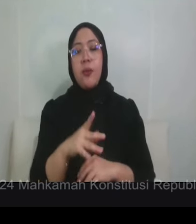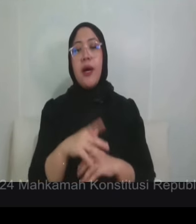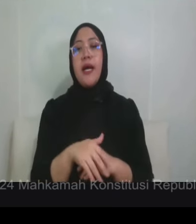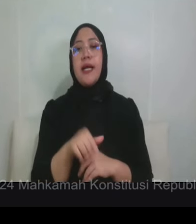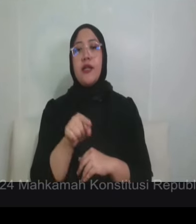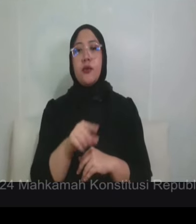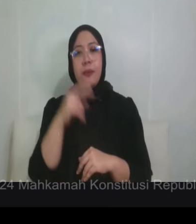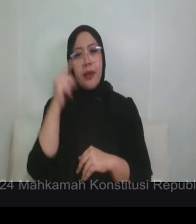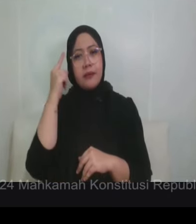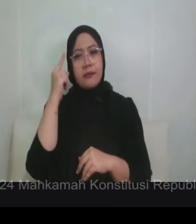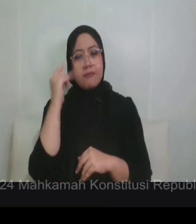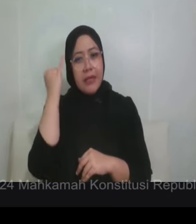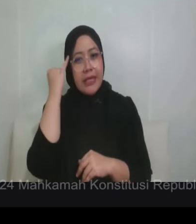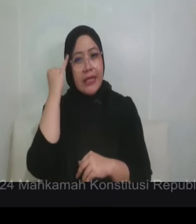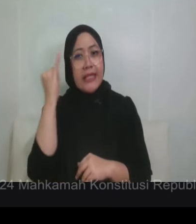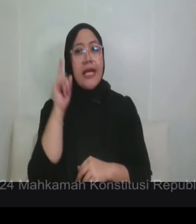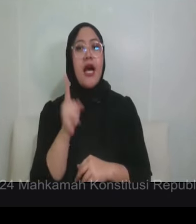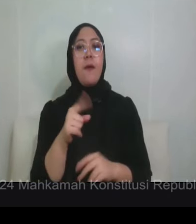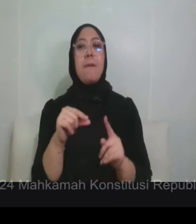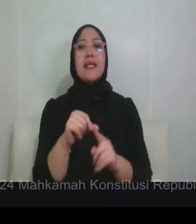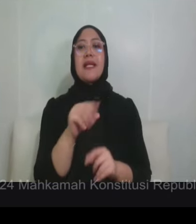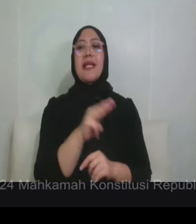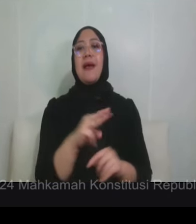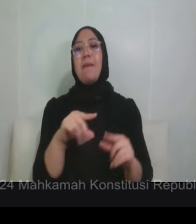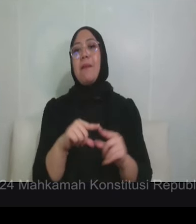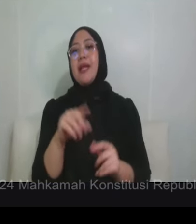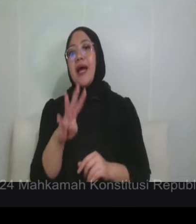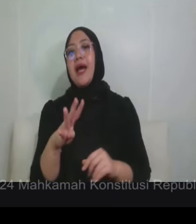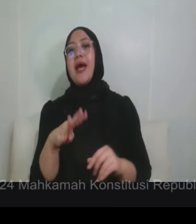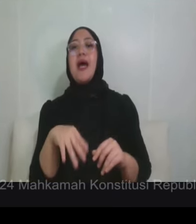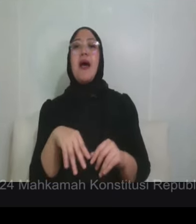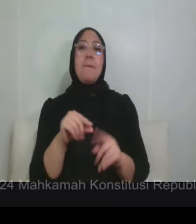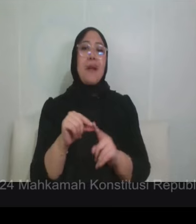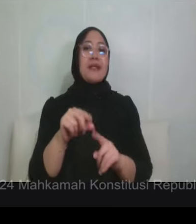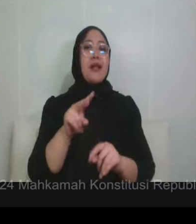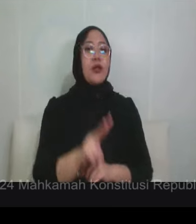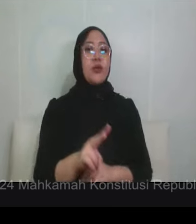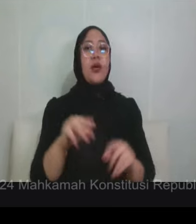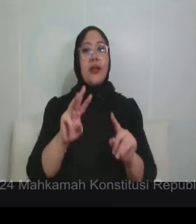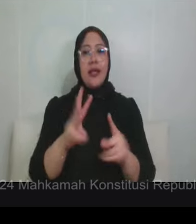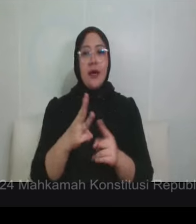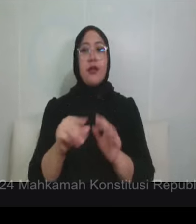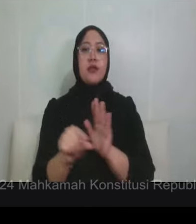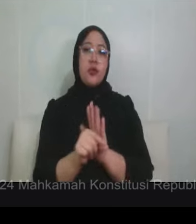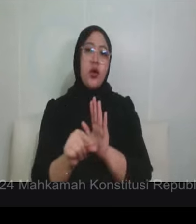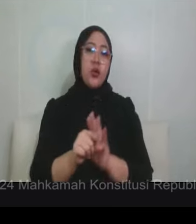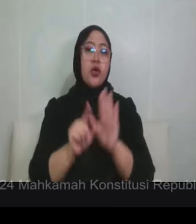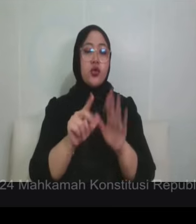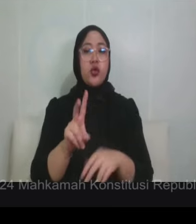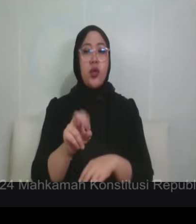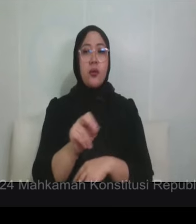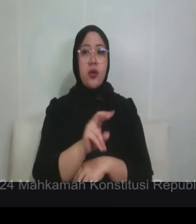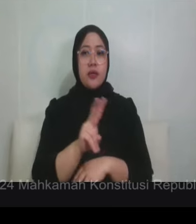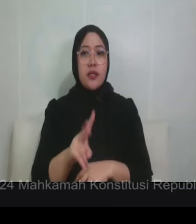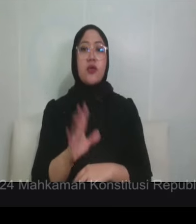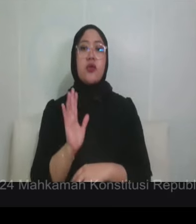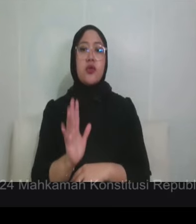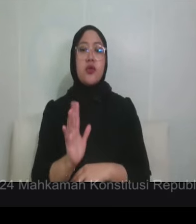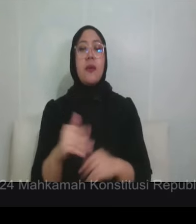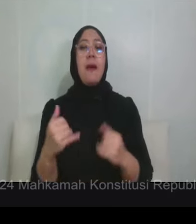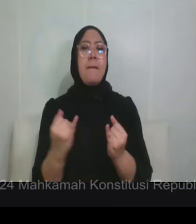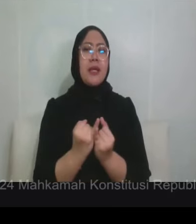ketentuan norma pasal 43a ayat 1 dan ayat 4 dalam pasal 2 angk 13 undang-undang 7 2021 telah ternyata bertentangan dengan